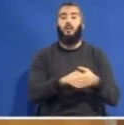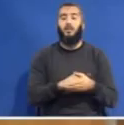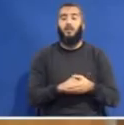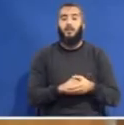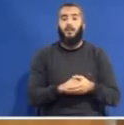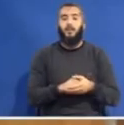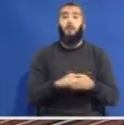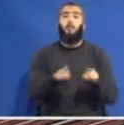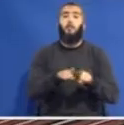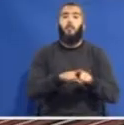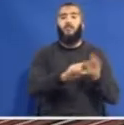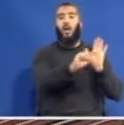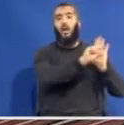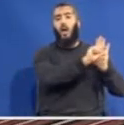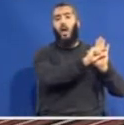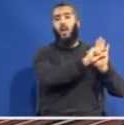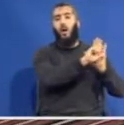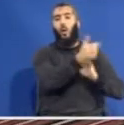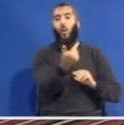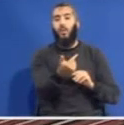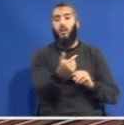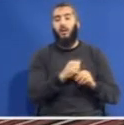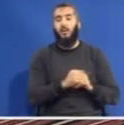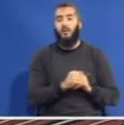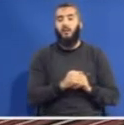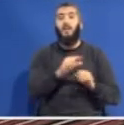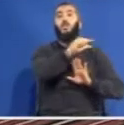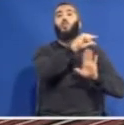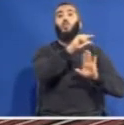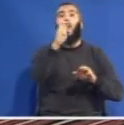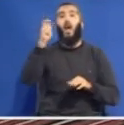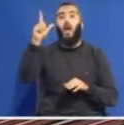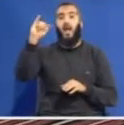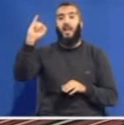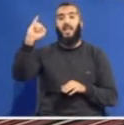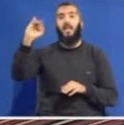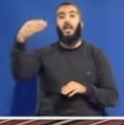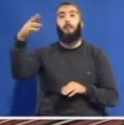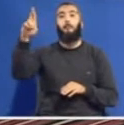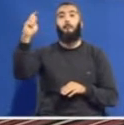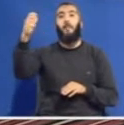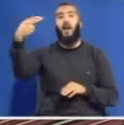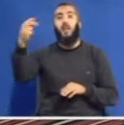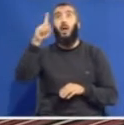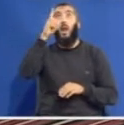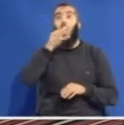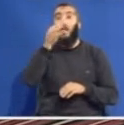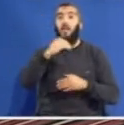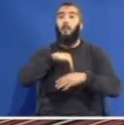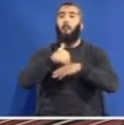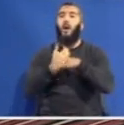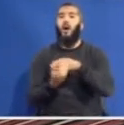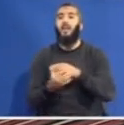الآية من سورة آل عمران التي ذكر الله فيها أنه أعد الجنة للمتقين، ذكر